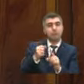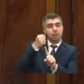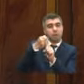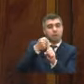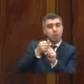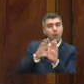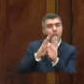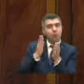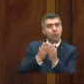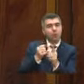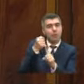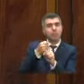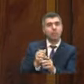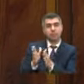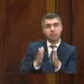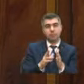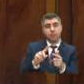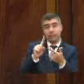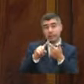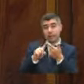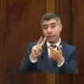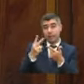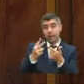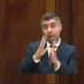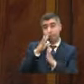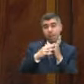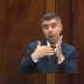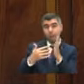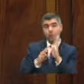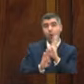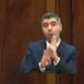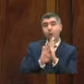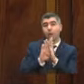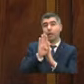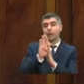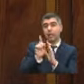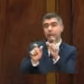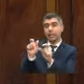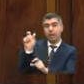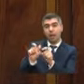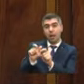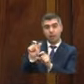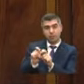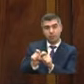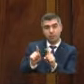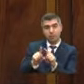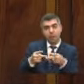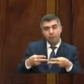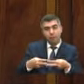حاليا. ثانيا مواصلة تنفيذ الخطة الوطنية لحقوق الإنسان وتنزيل مخططها